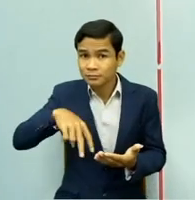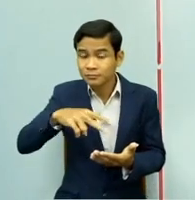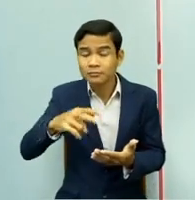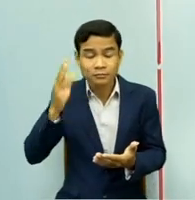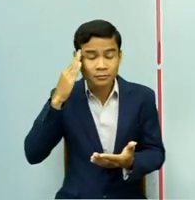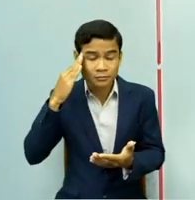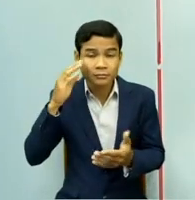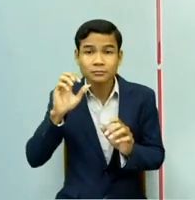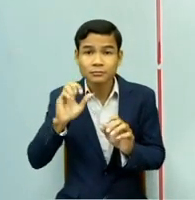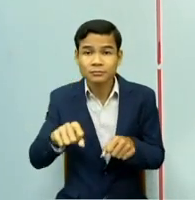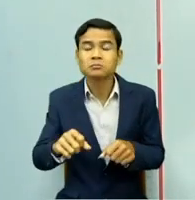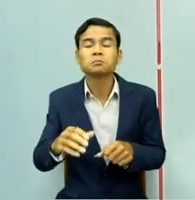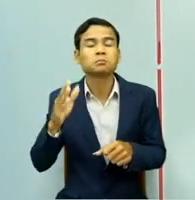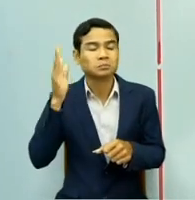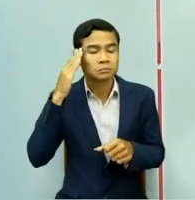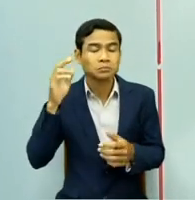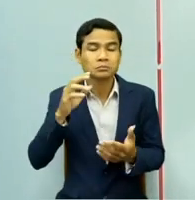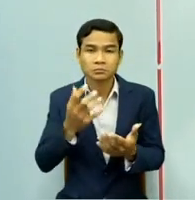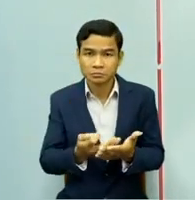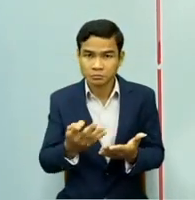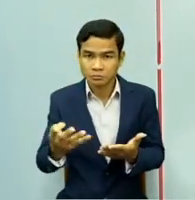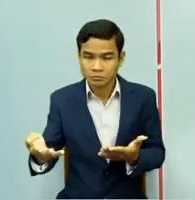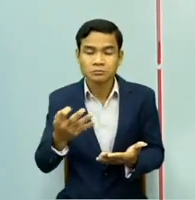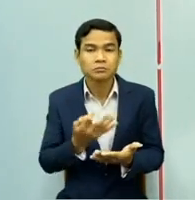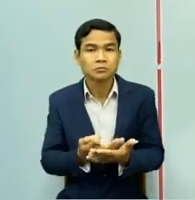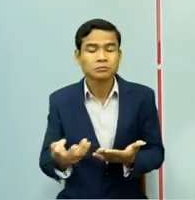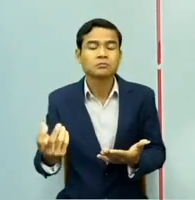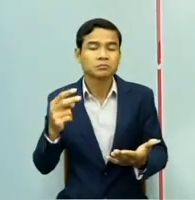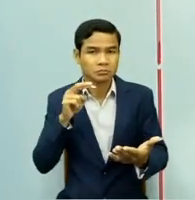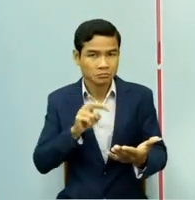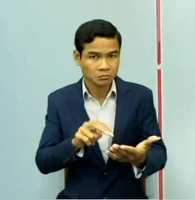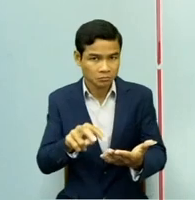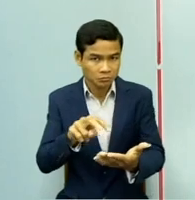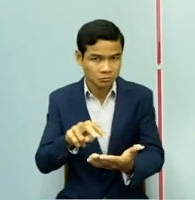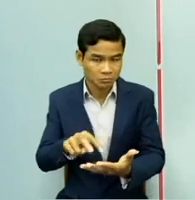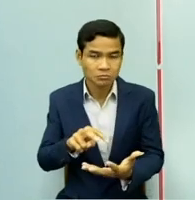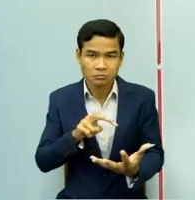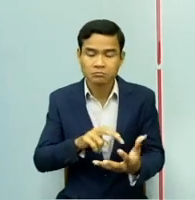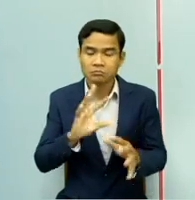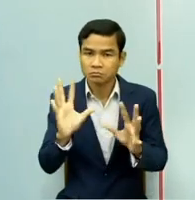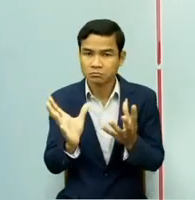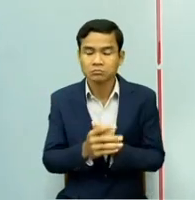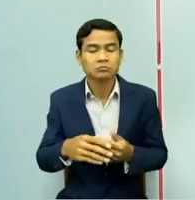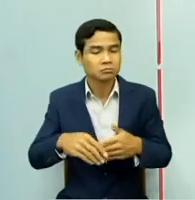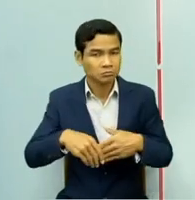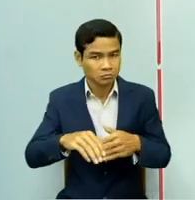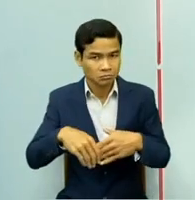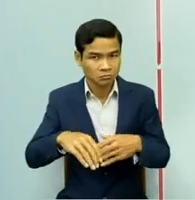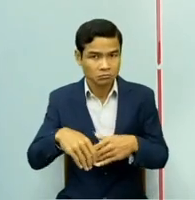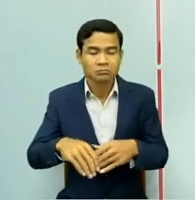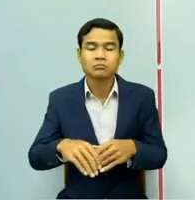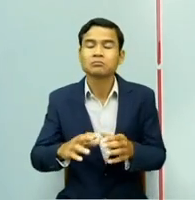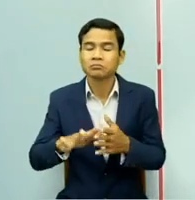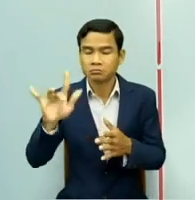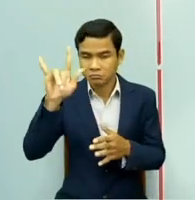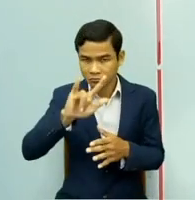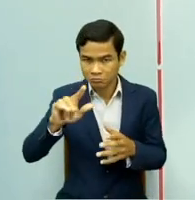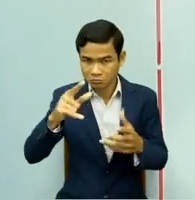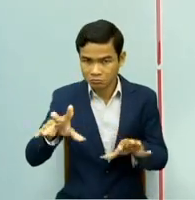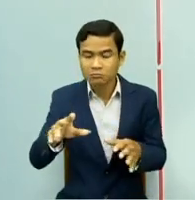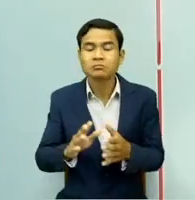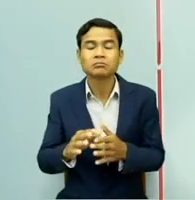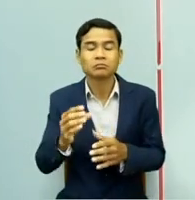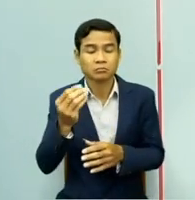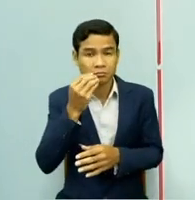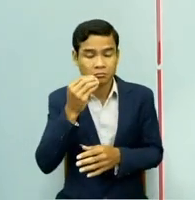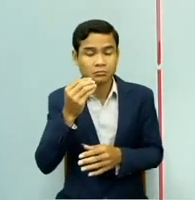chẳng con tự đăng nè và thọ tình ăn nhé cứ chia sơ tạch chia plastic và chân bà cầu mang pra view rồi hai con ai